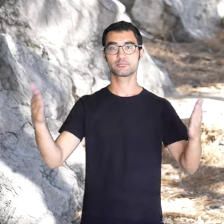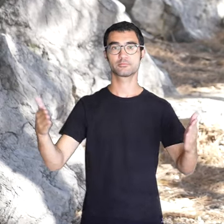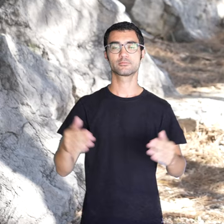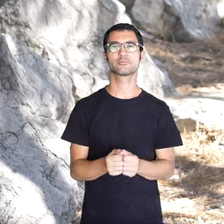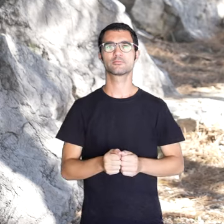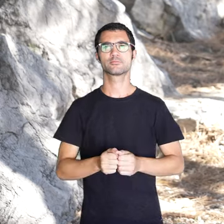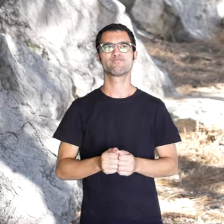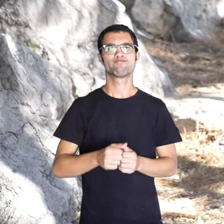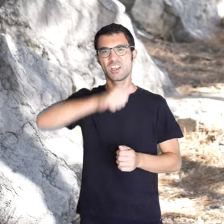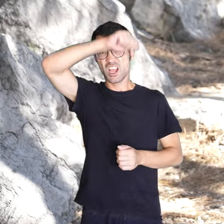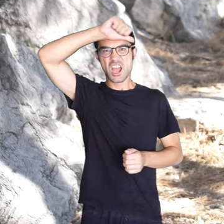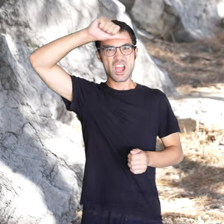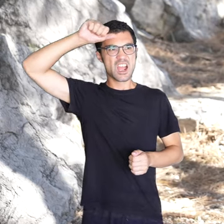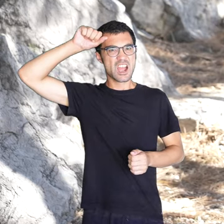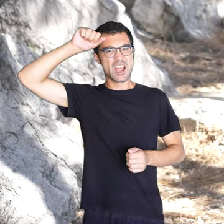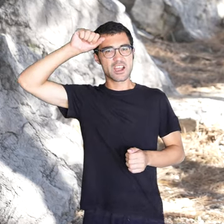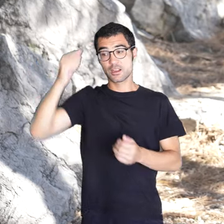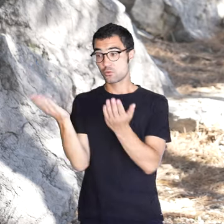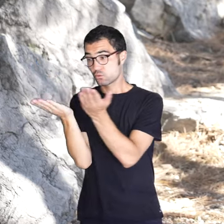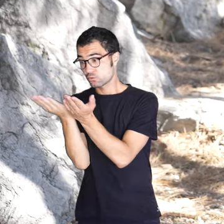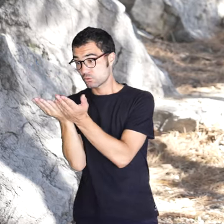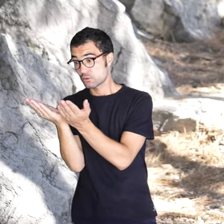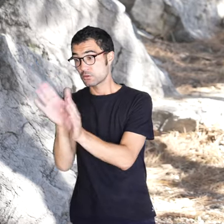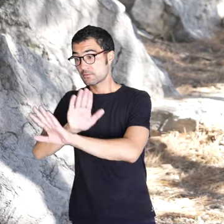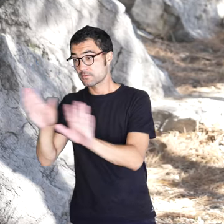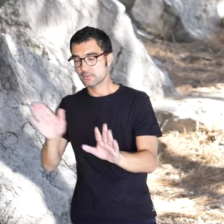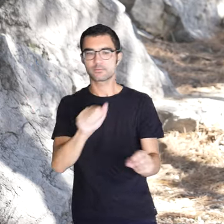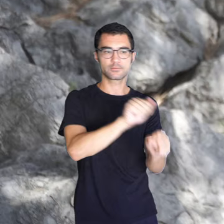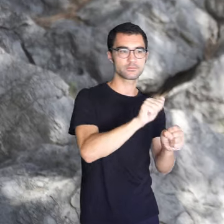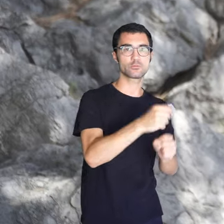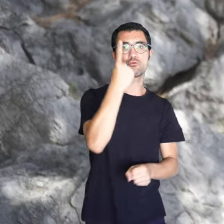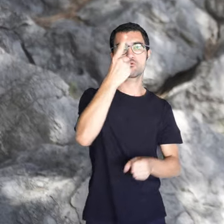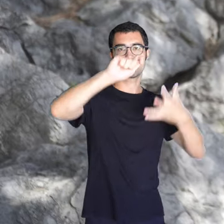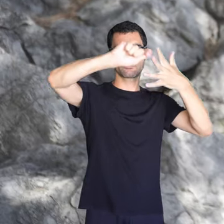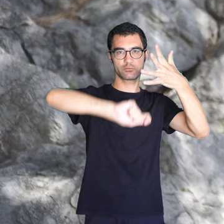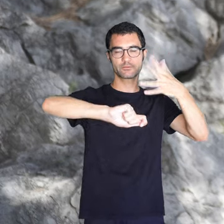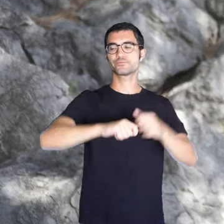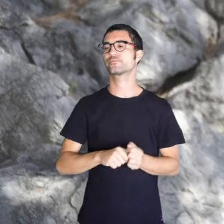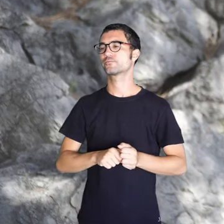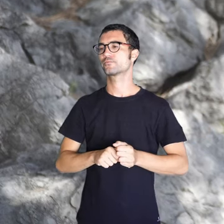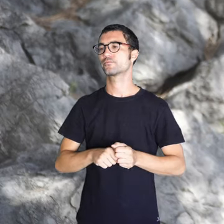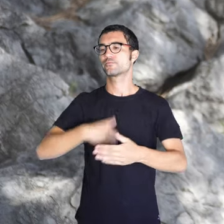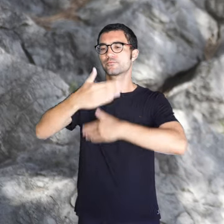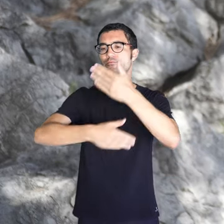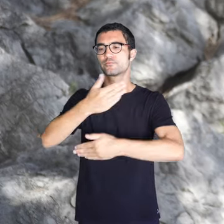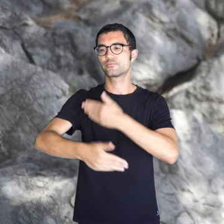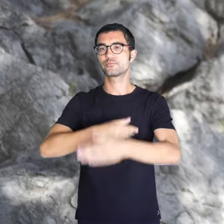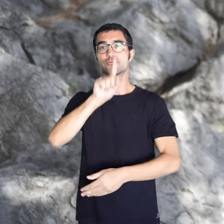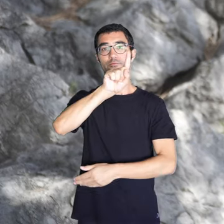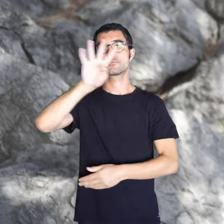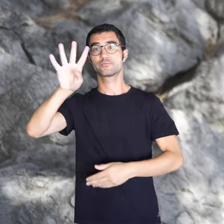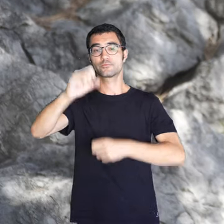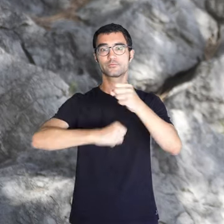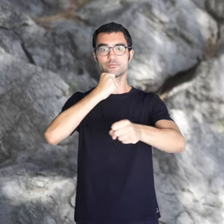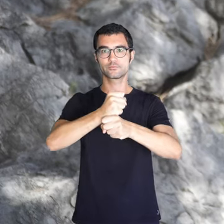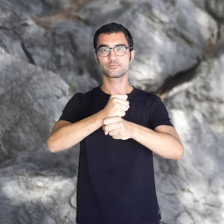encara anava a escola, vaig començar a 13 anys i vaig anar-hi un mes, en els 14 vaig anar-hi 2 mesos, ja